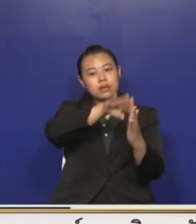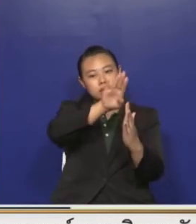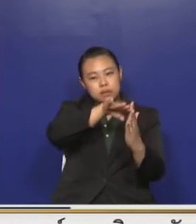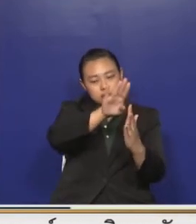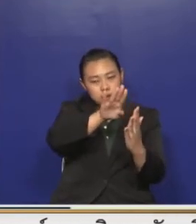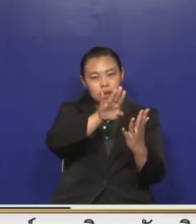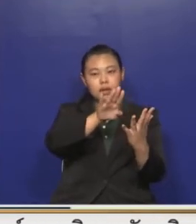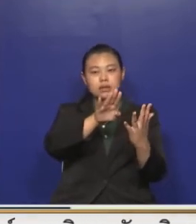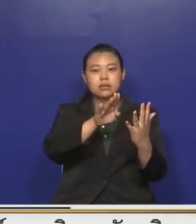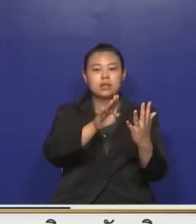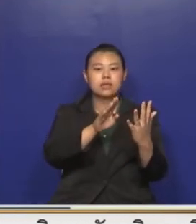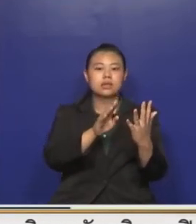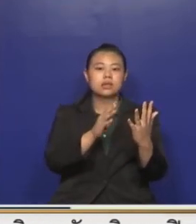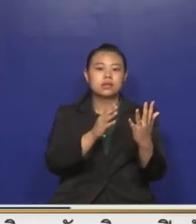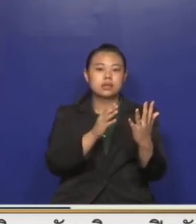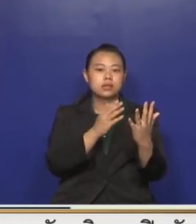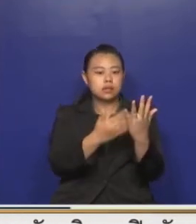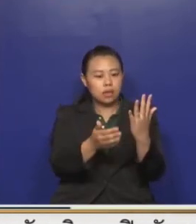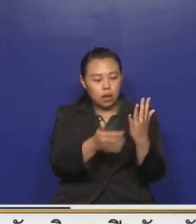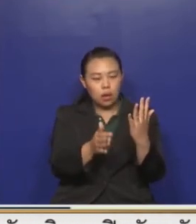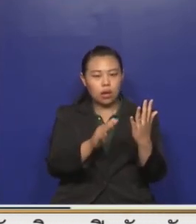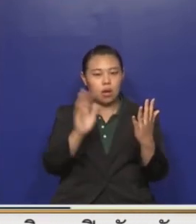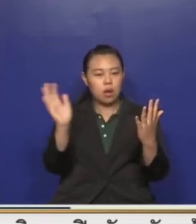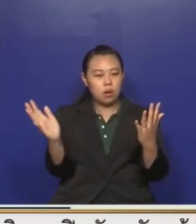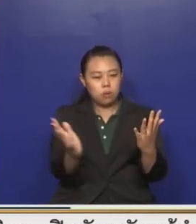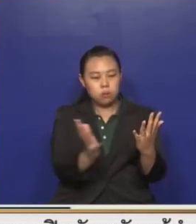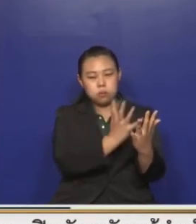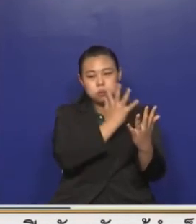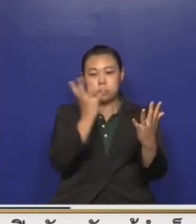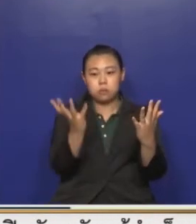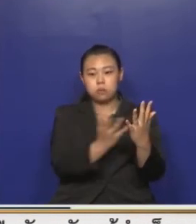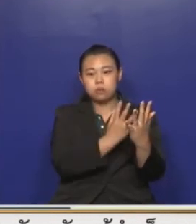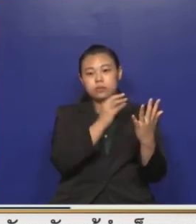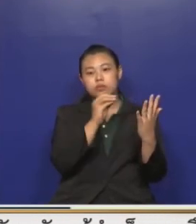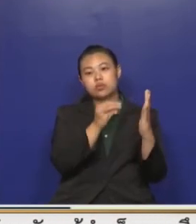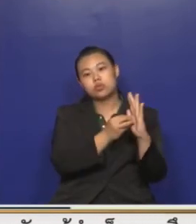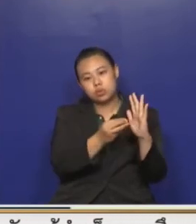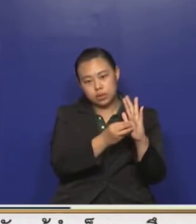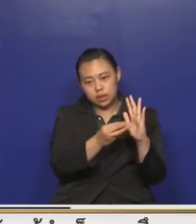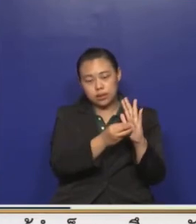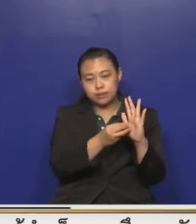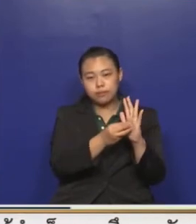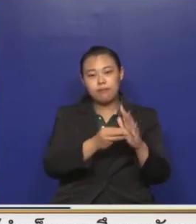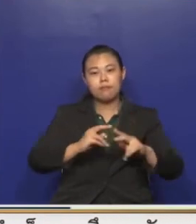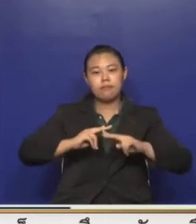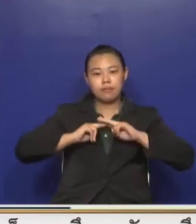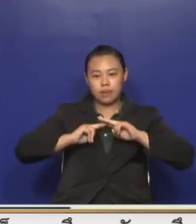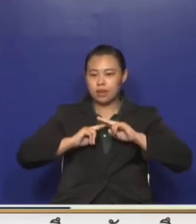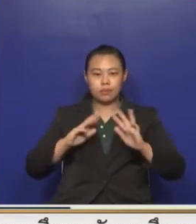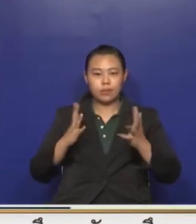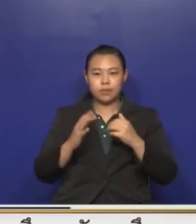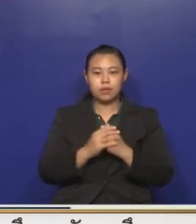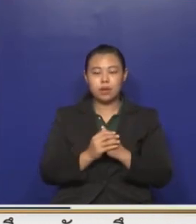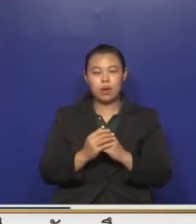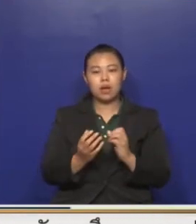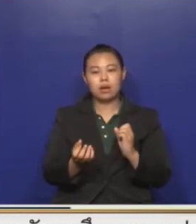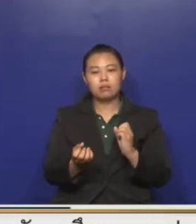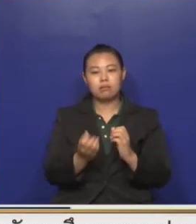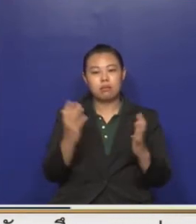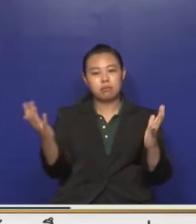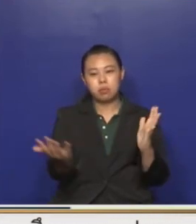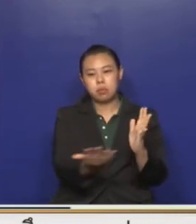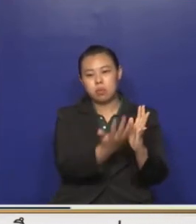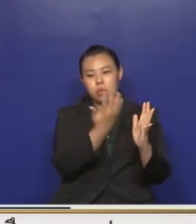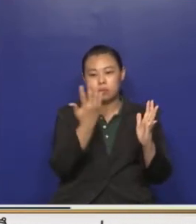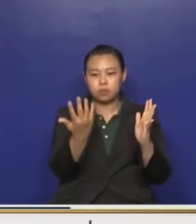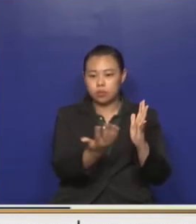ืครุงเทária ทางตอน the bridgeพัดผ่านเข้มาทำให้ถึงแม่ว่าเราไม่ได้ผลิแต่เรารับผลกระทบจากจหวดอื่นขึ